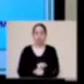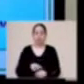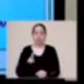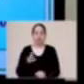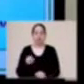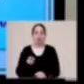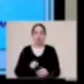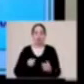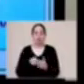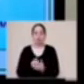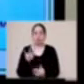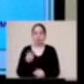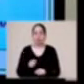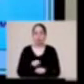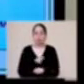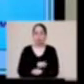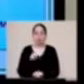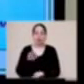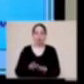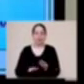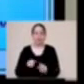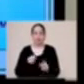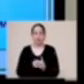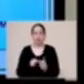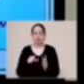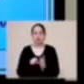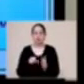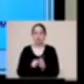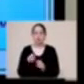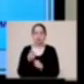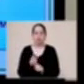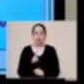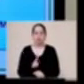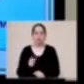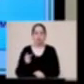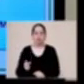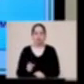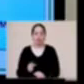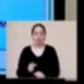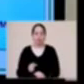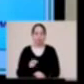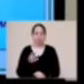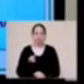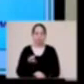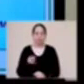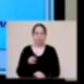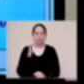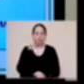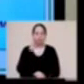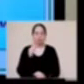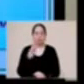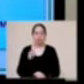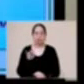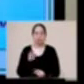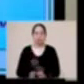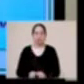размахе до 3 метров, а вес до 6-12 килограмм. оперение головы и шеи